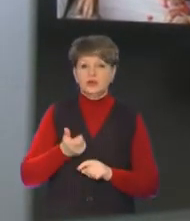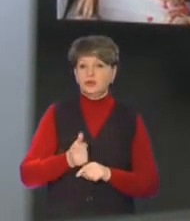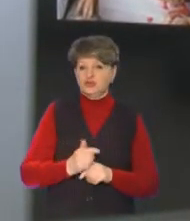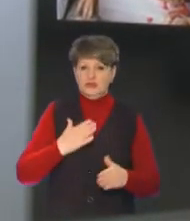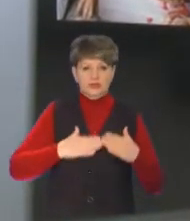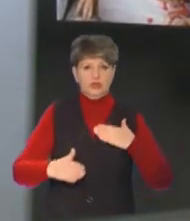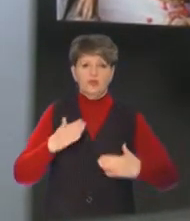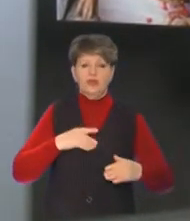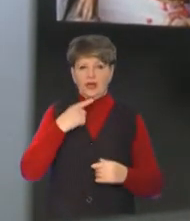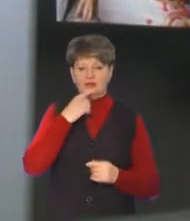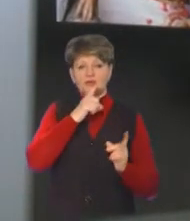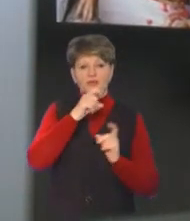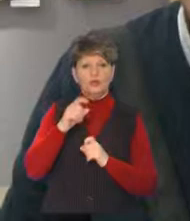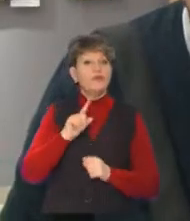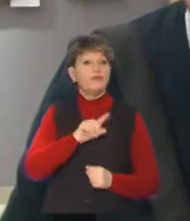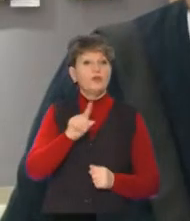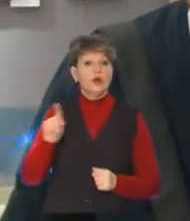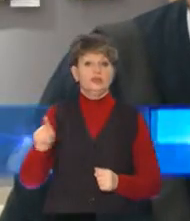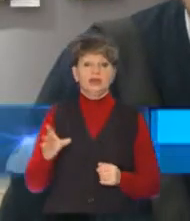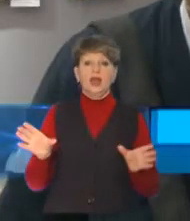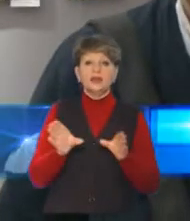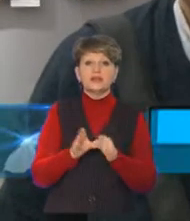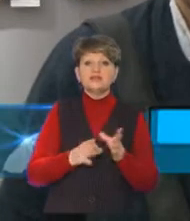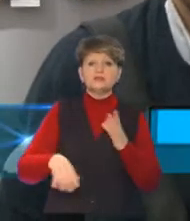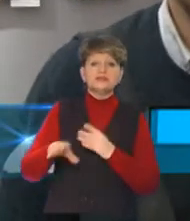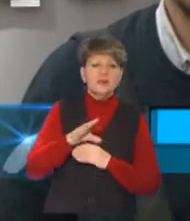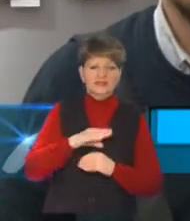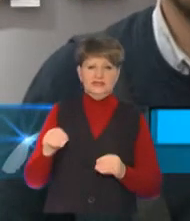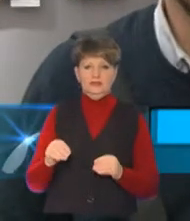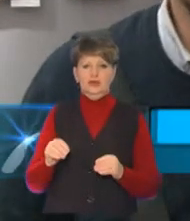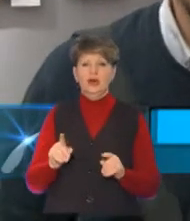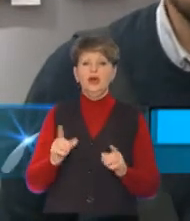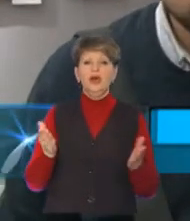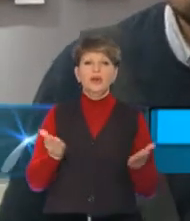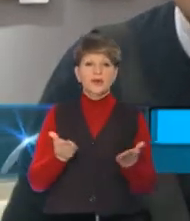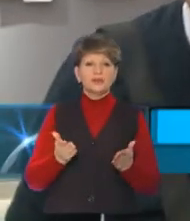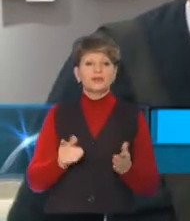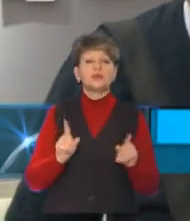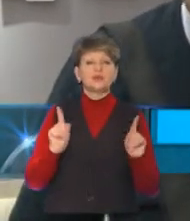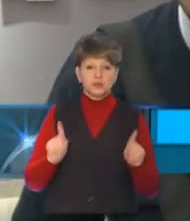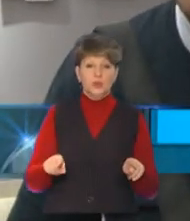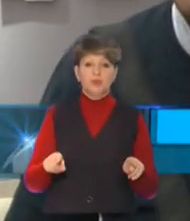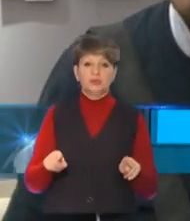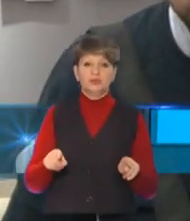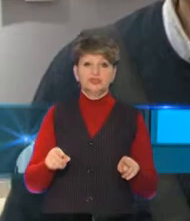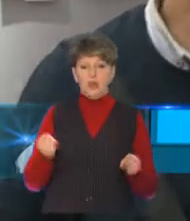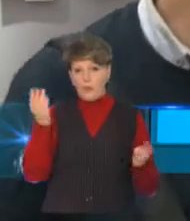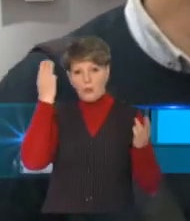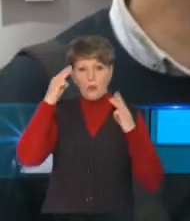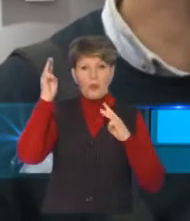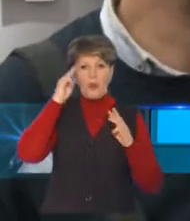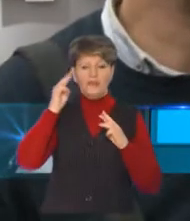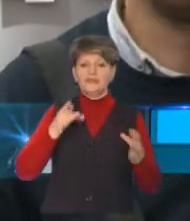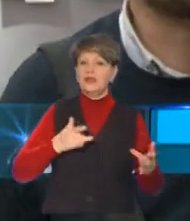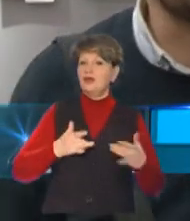фотограф Олександр Рибалка. Вони разом з усіма, що вони теж такі, вони такі самі